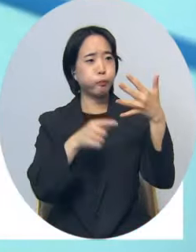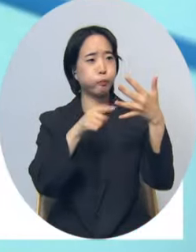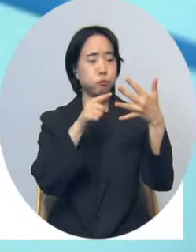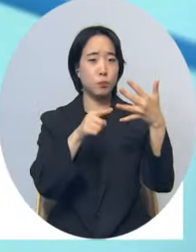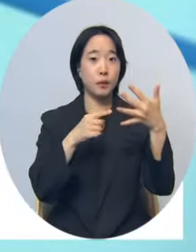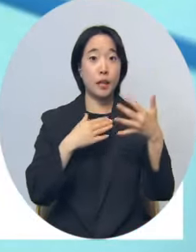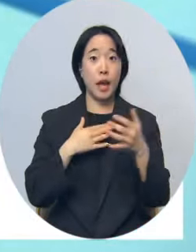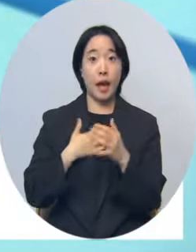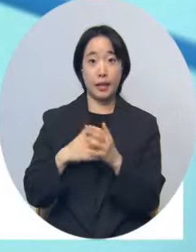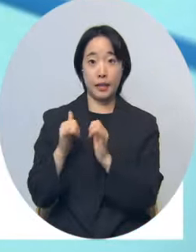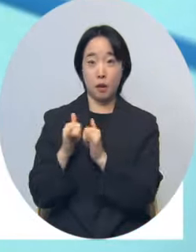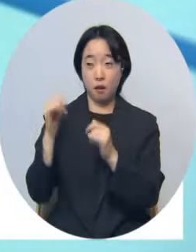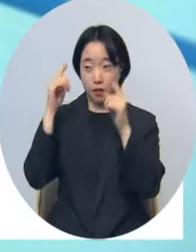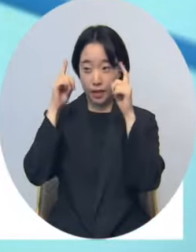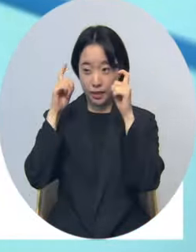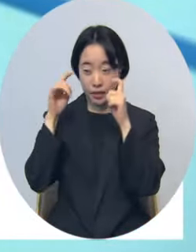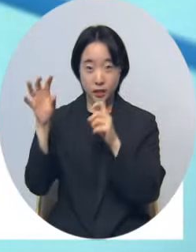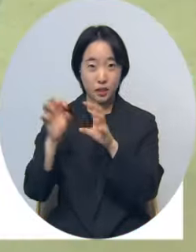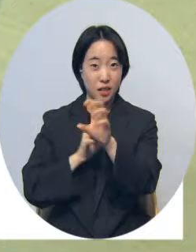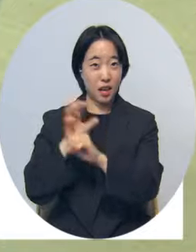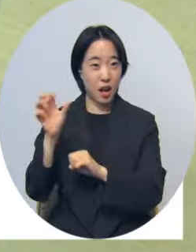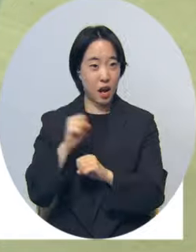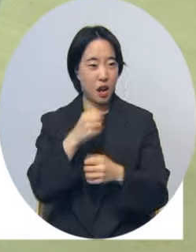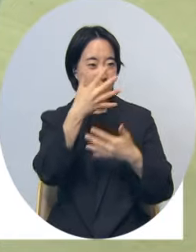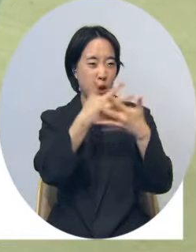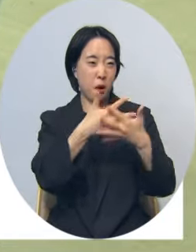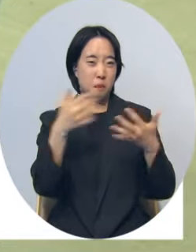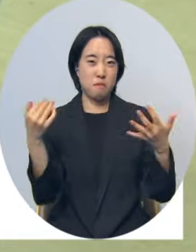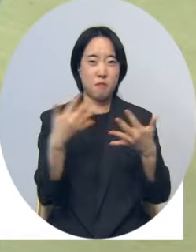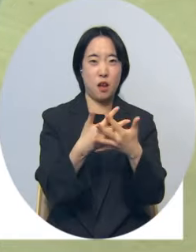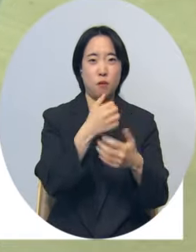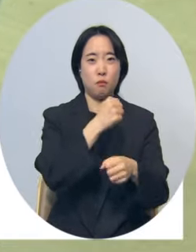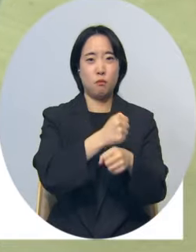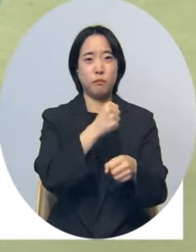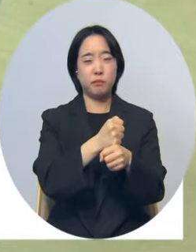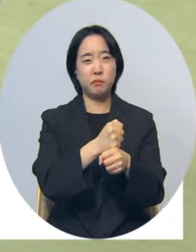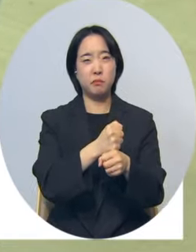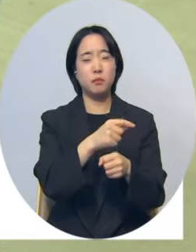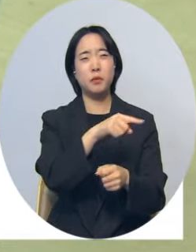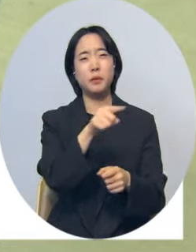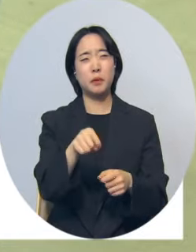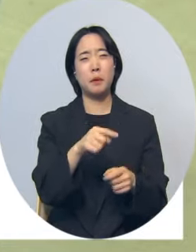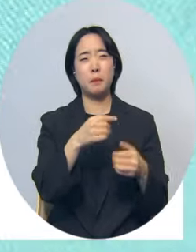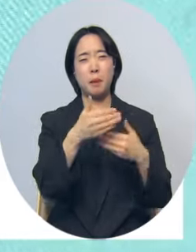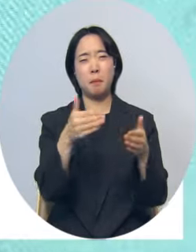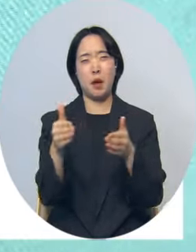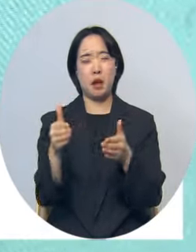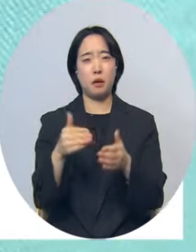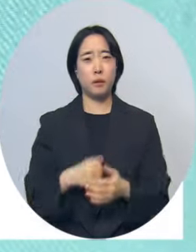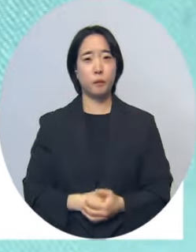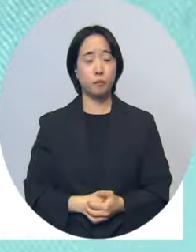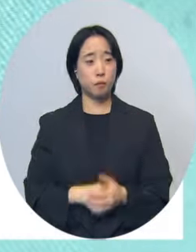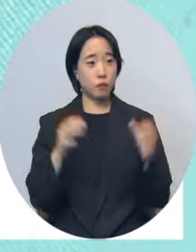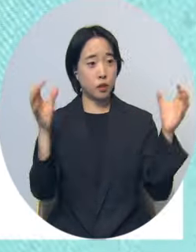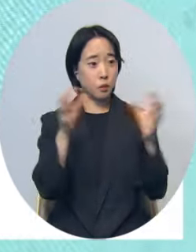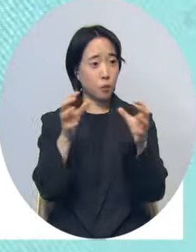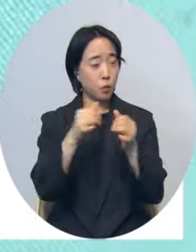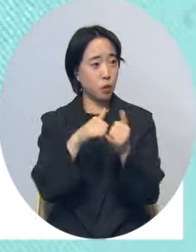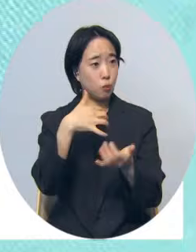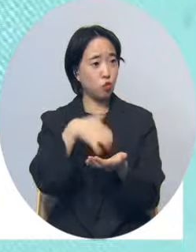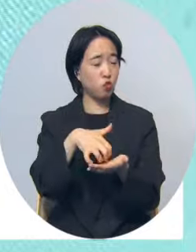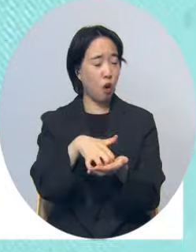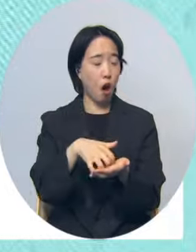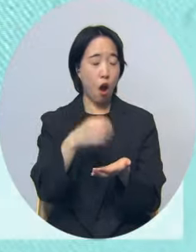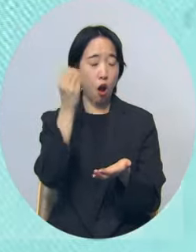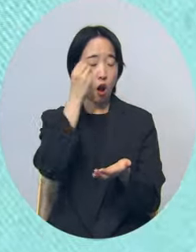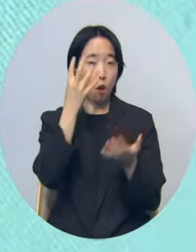일상 사진을 공유해 딥페이크 합성물을 제작하는 대화방입니다. 많게는 수천 명, 적게는 수백 명이 참여한